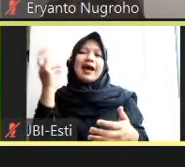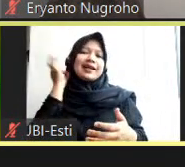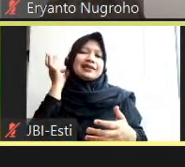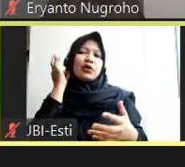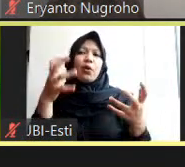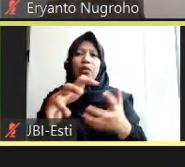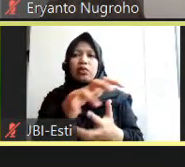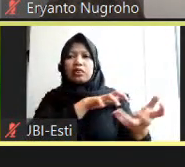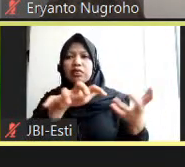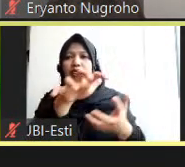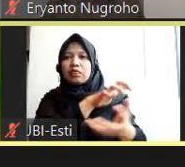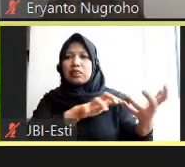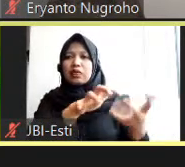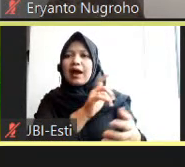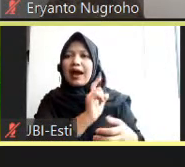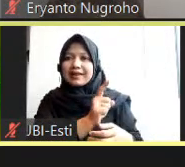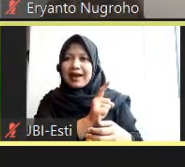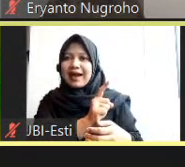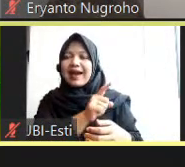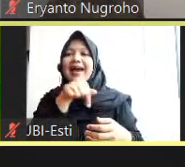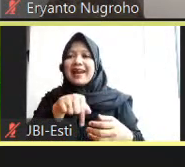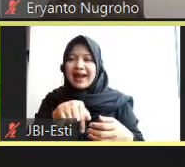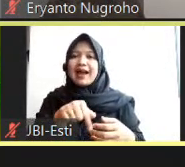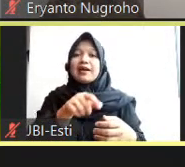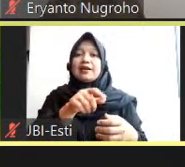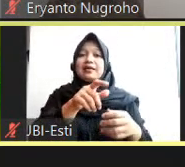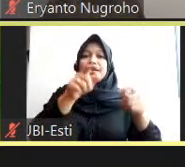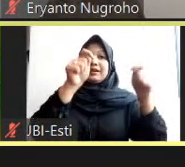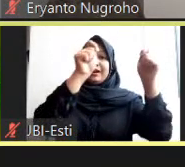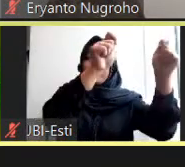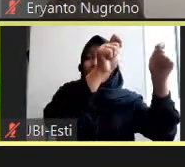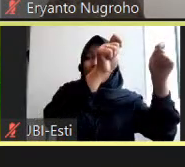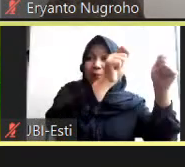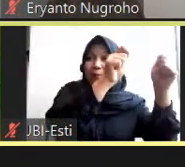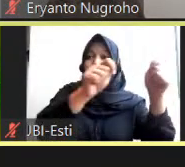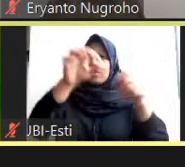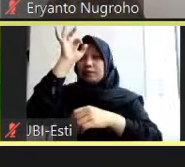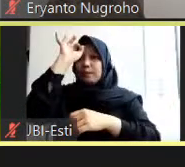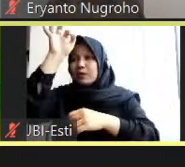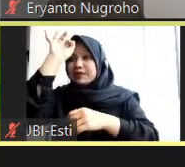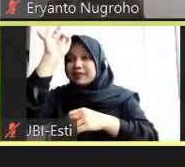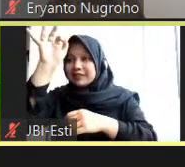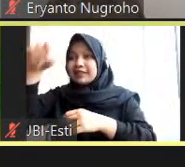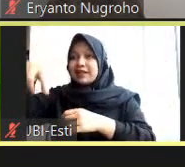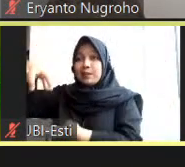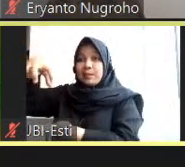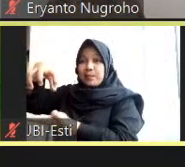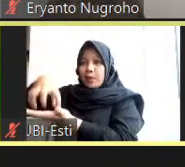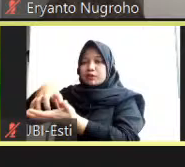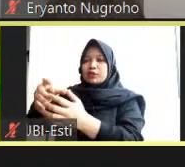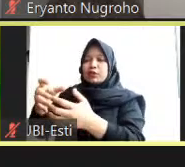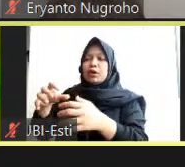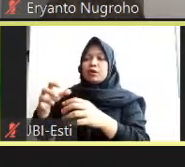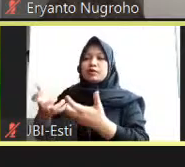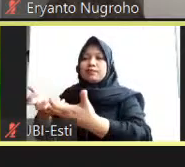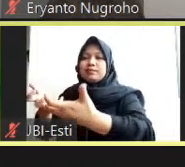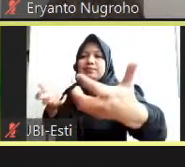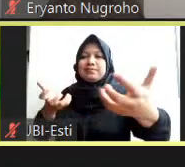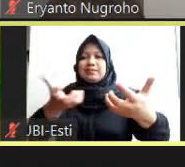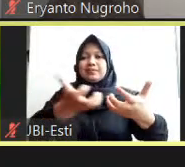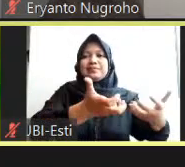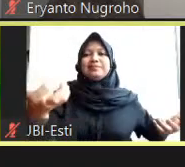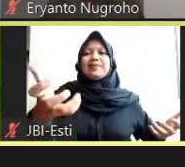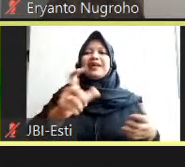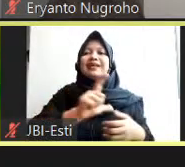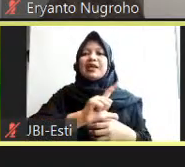dari polisi masa aksi yang di depan dan mungkin agak ke belakang. Nah, untuk penentuan lokasi posko itu